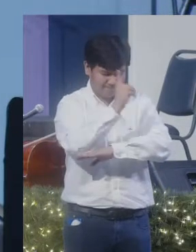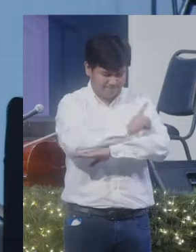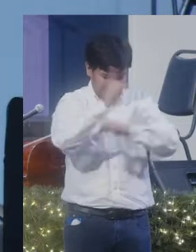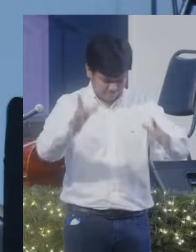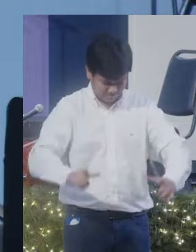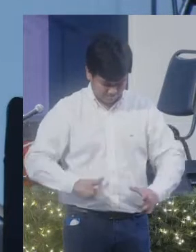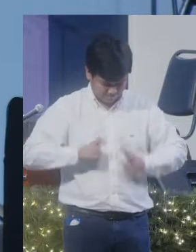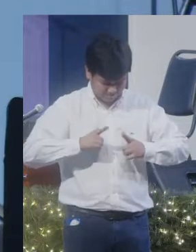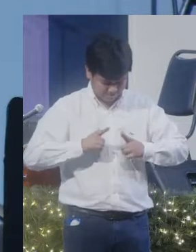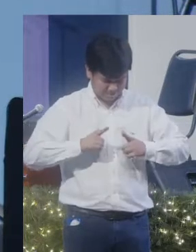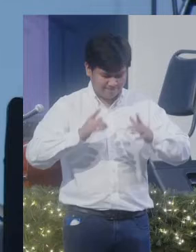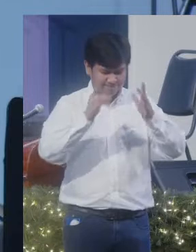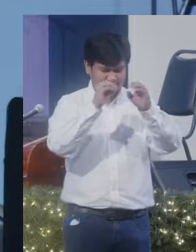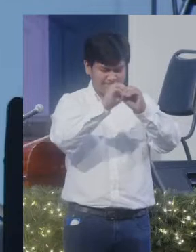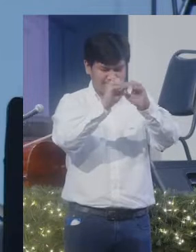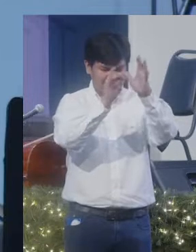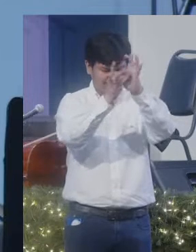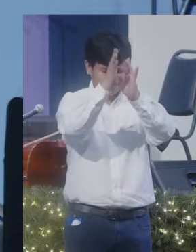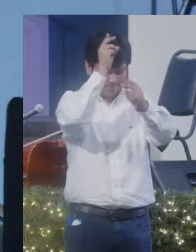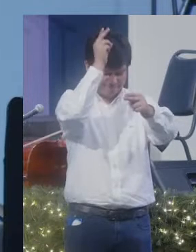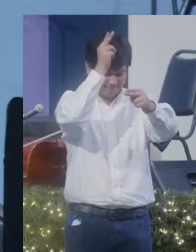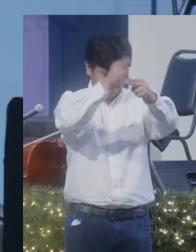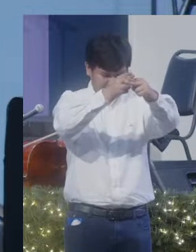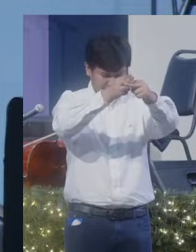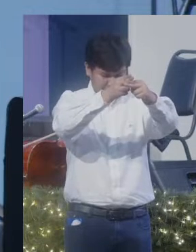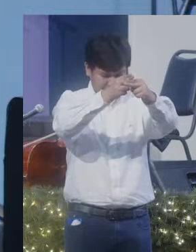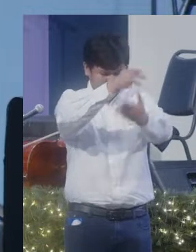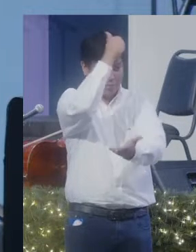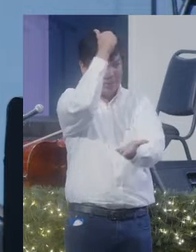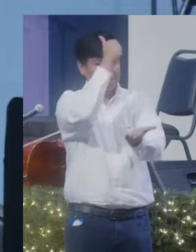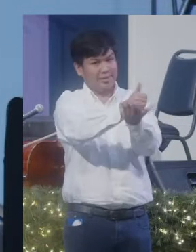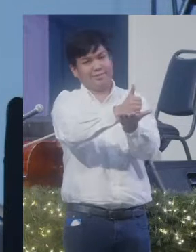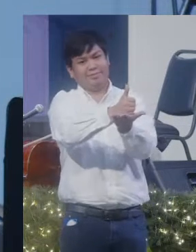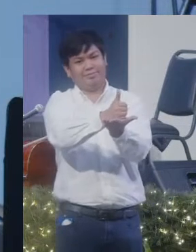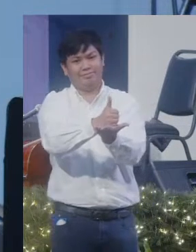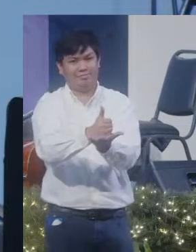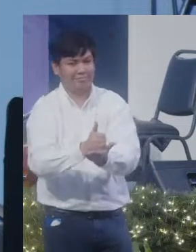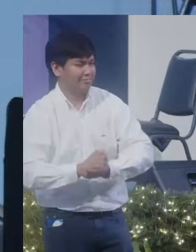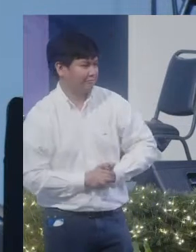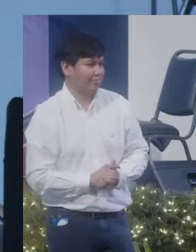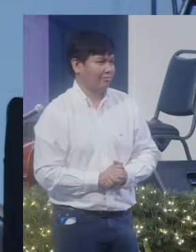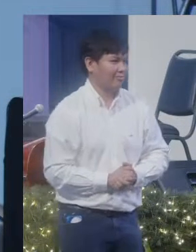samot dalangin sa pangalan ni Jesus. Amen.